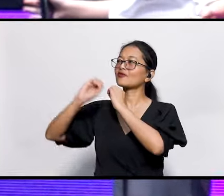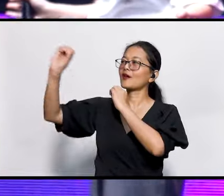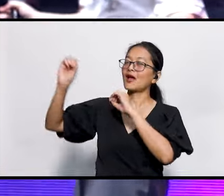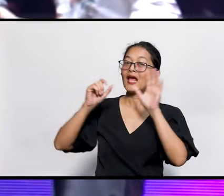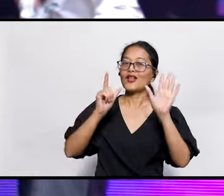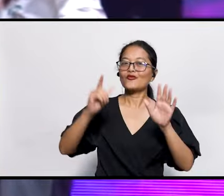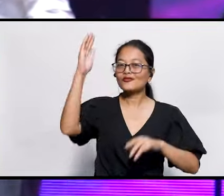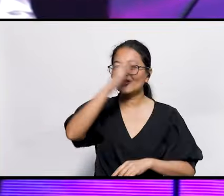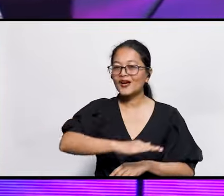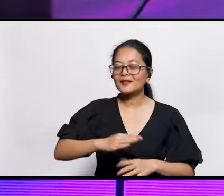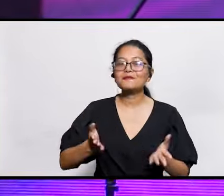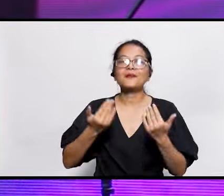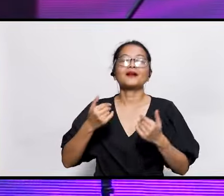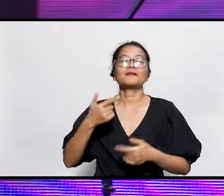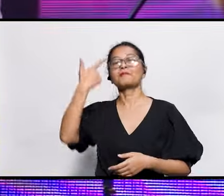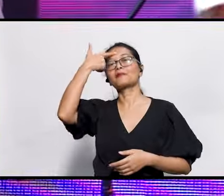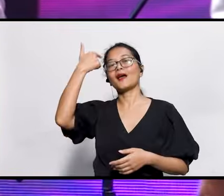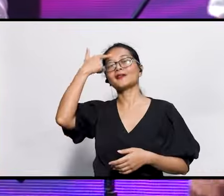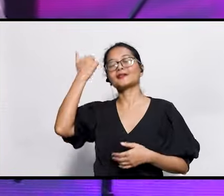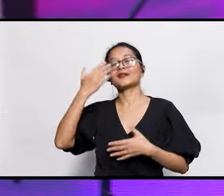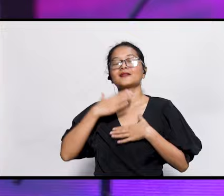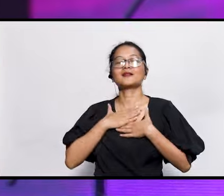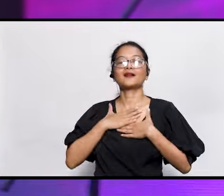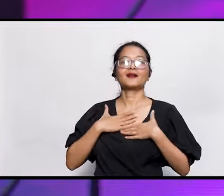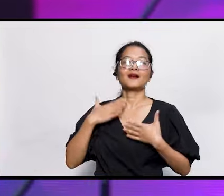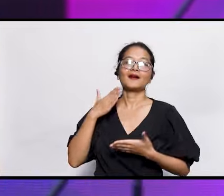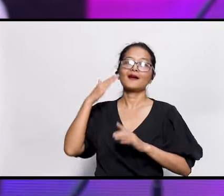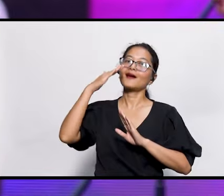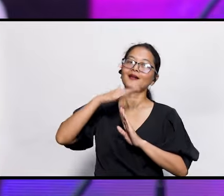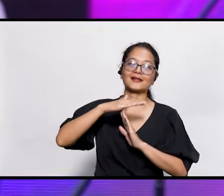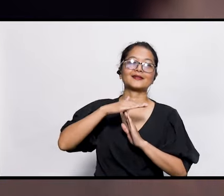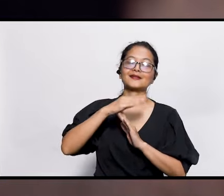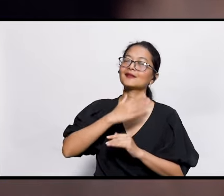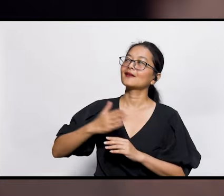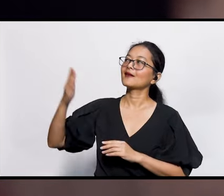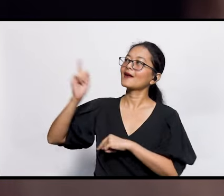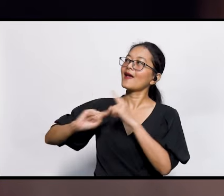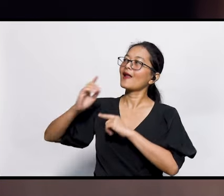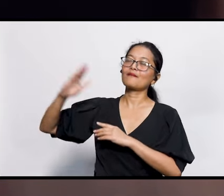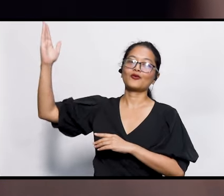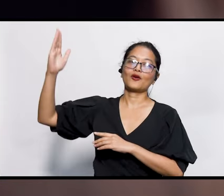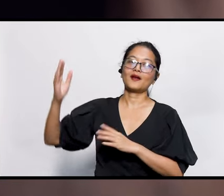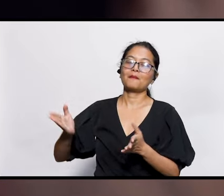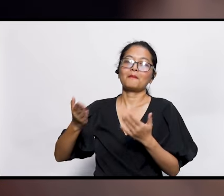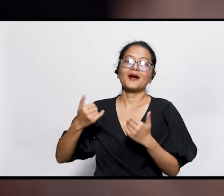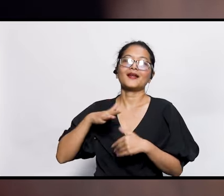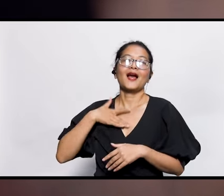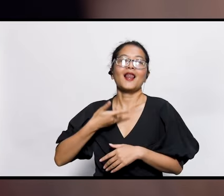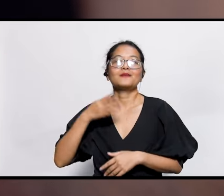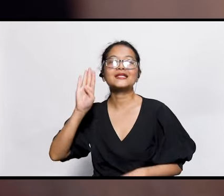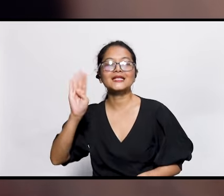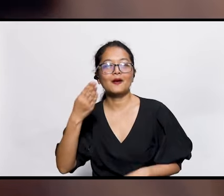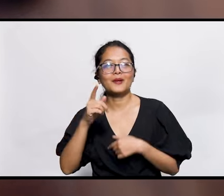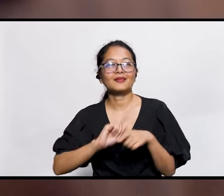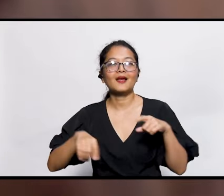rest him belajar untuk Bersandar kepada dia alami Sabat Life dalam kehidupan Anda izinkan Tuhan